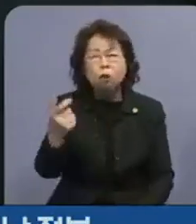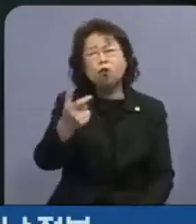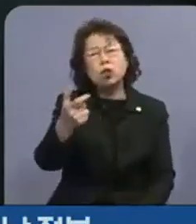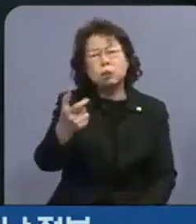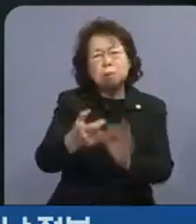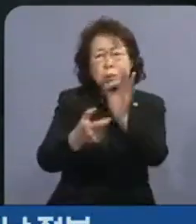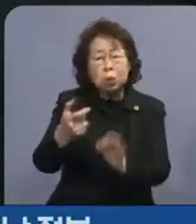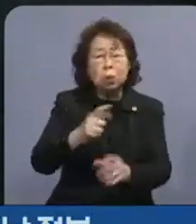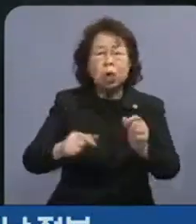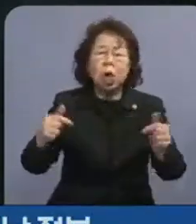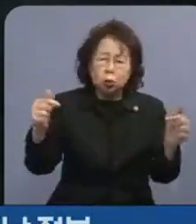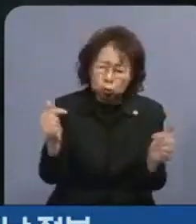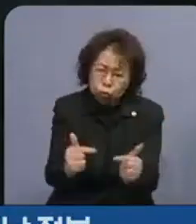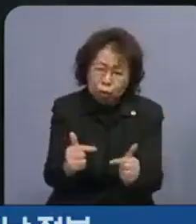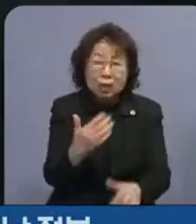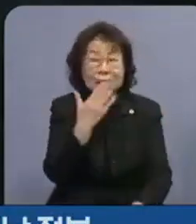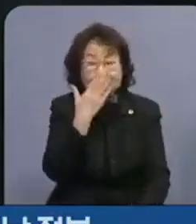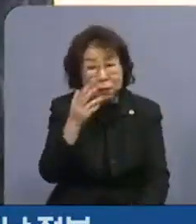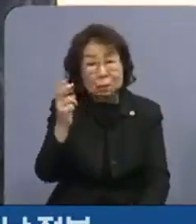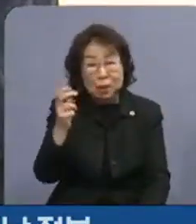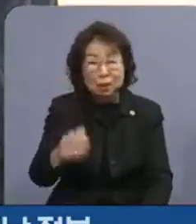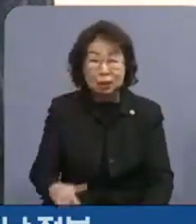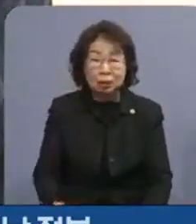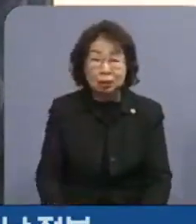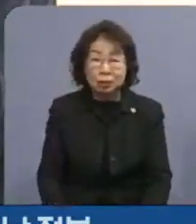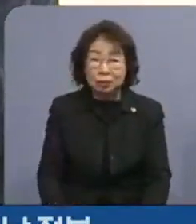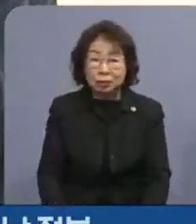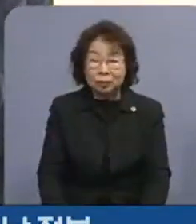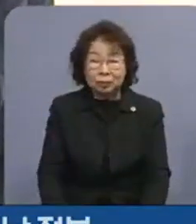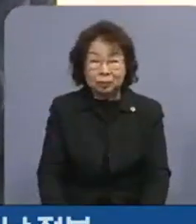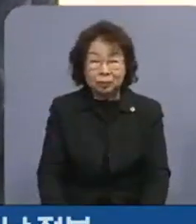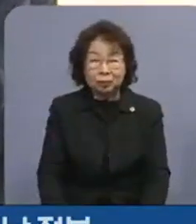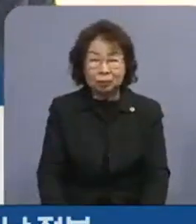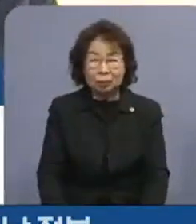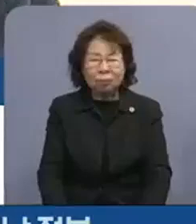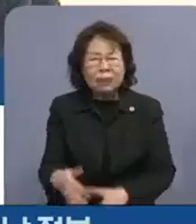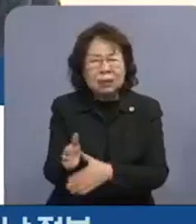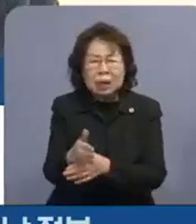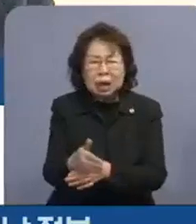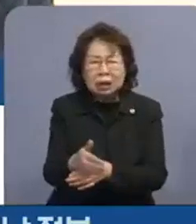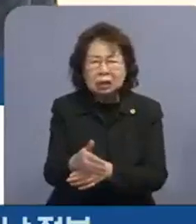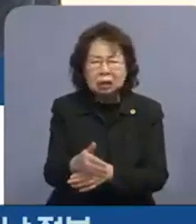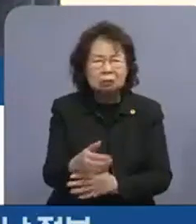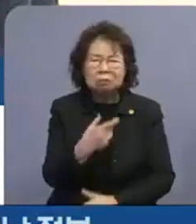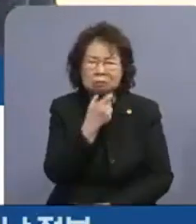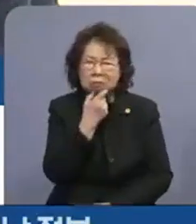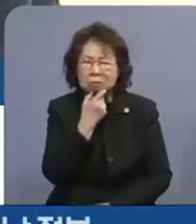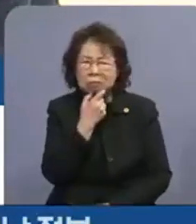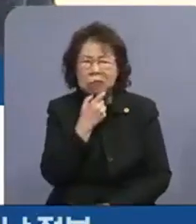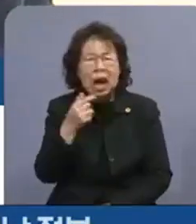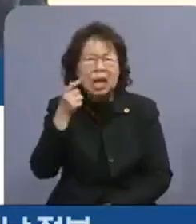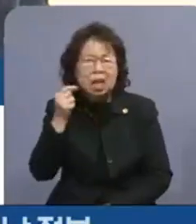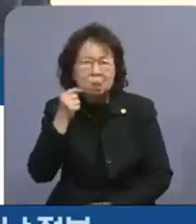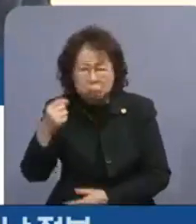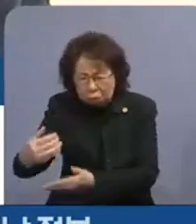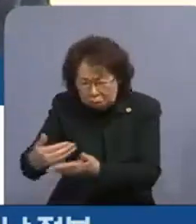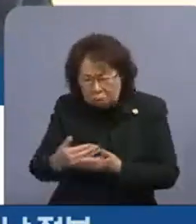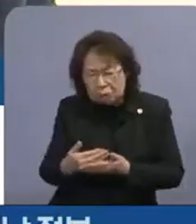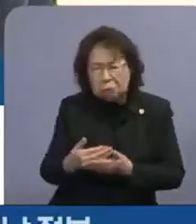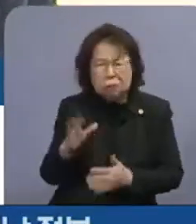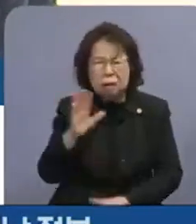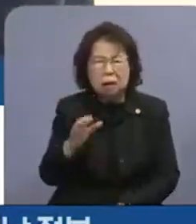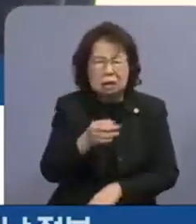60% 정도가 줄어들 것으로 예측됐습니다 우리가 생선을 먹더라도 일본 수입 종류를 좀